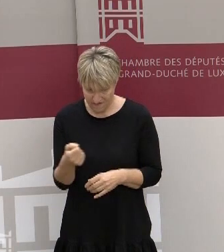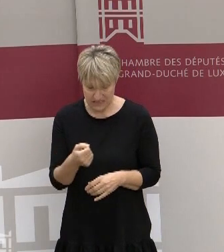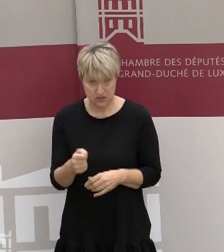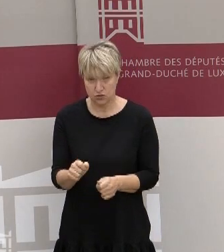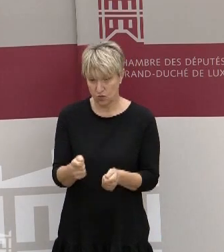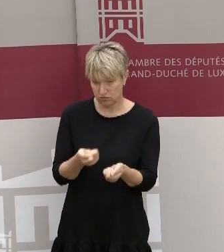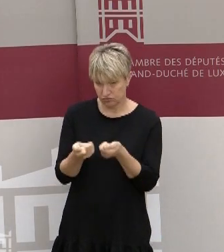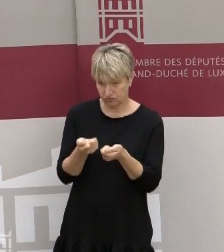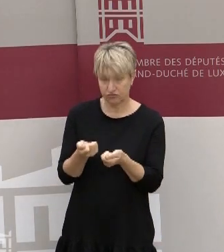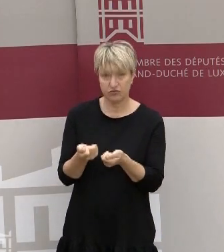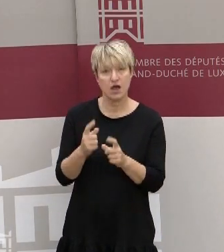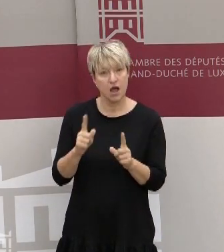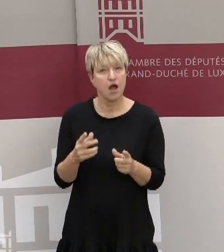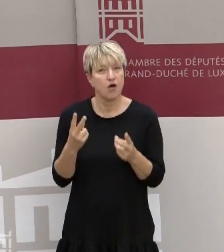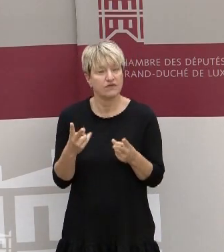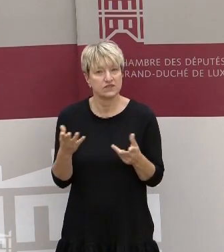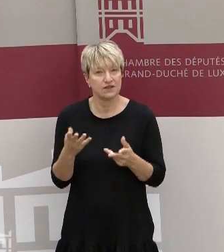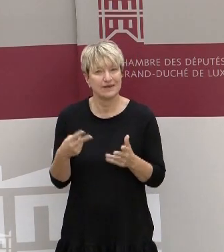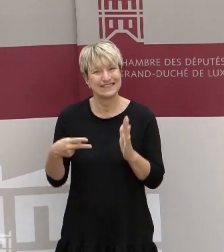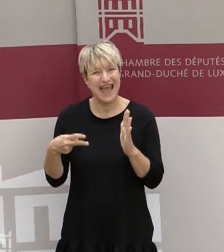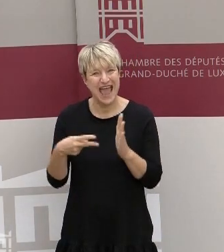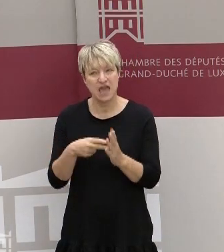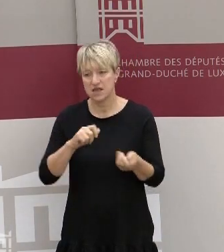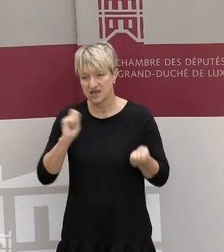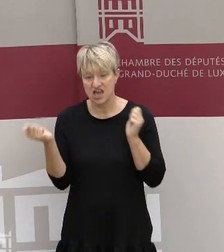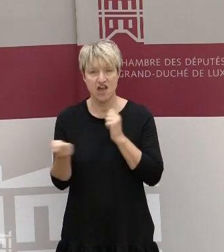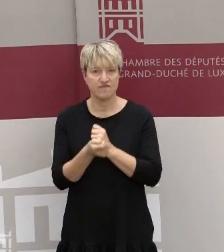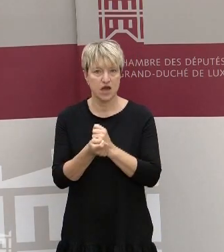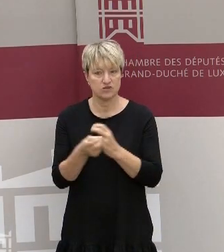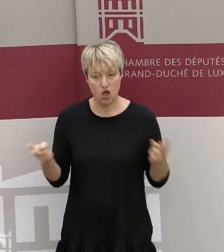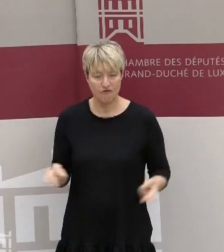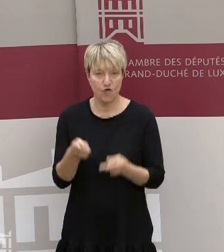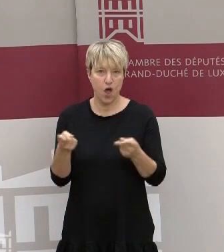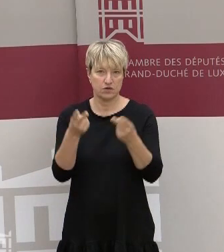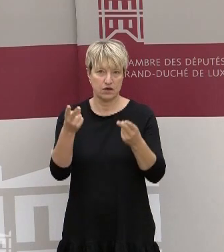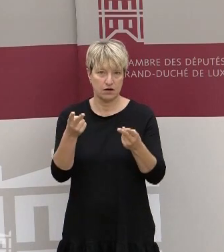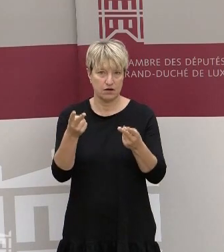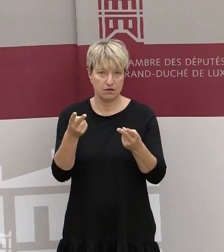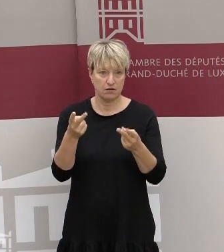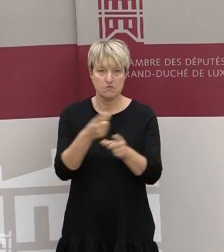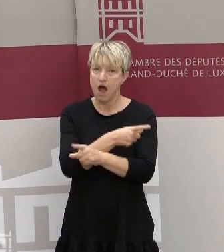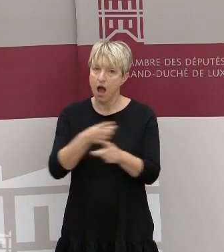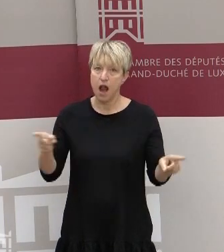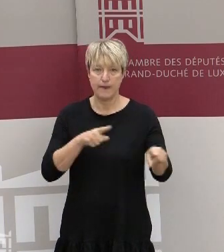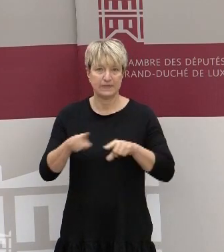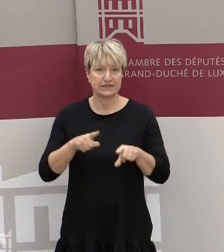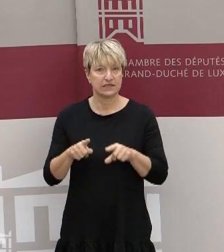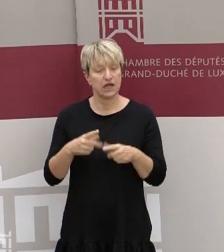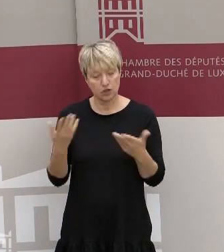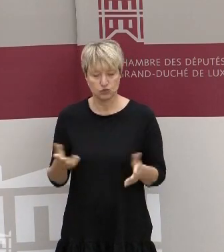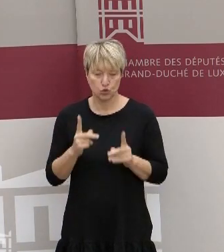Energietransition als größter Ganz an alle Ministerien auf hier zu treiben. Etwas, was bei diesem Budget klar fehlt, ich